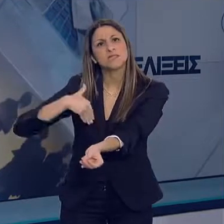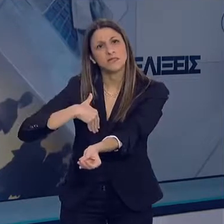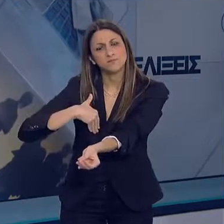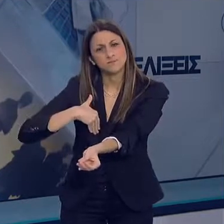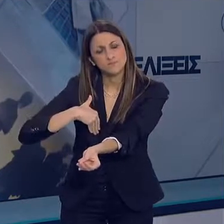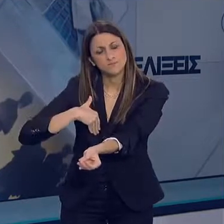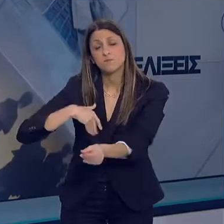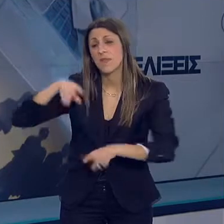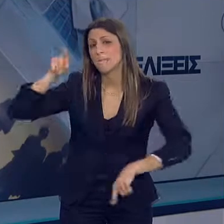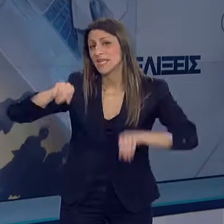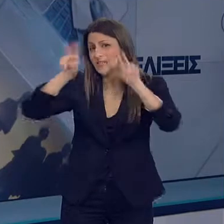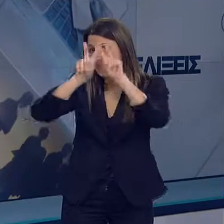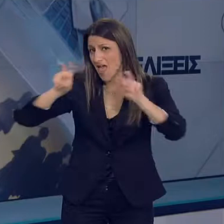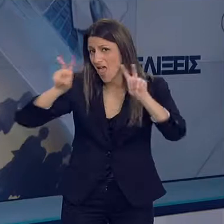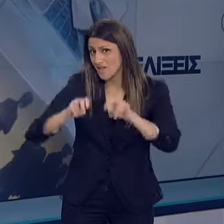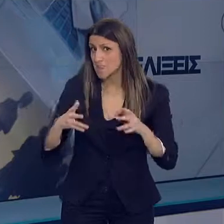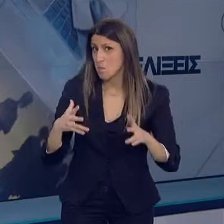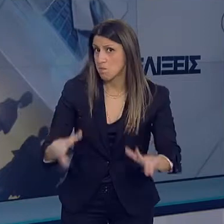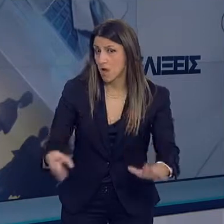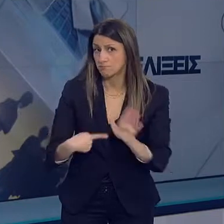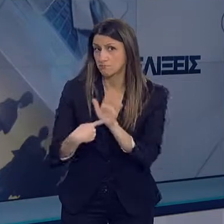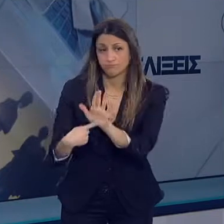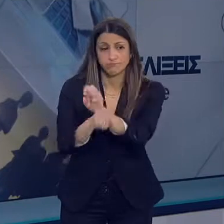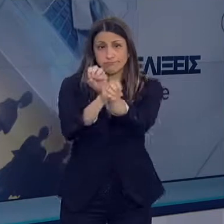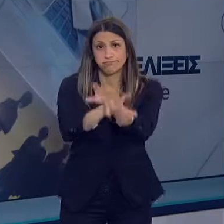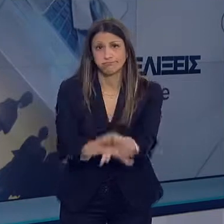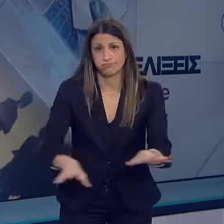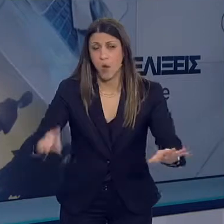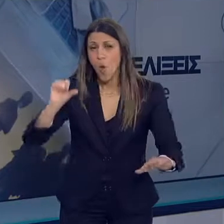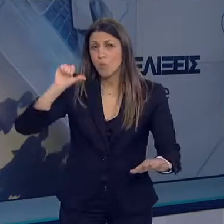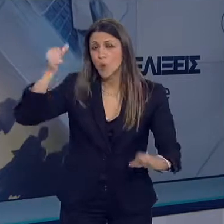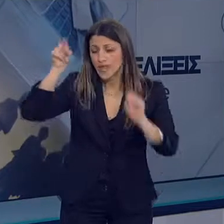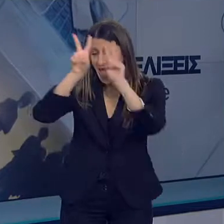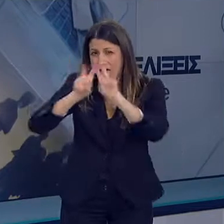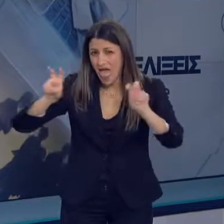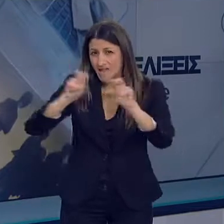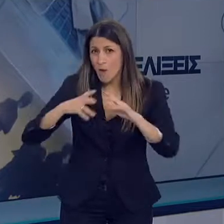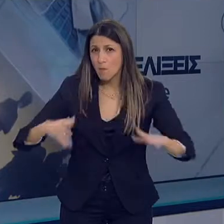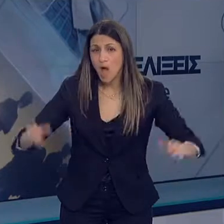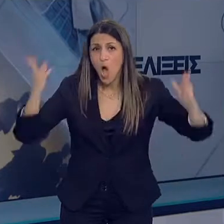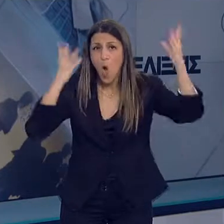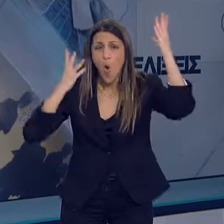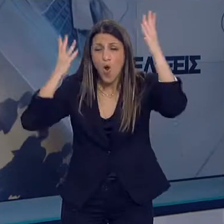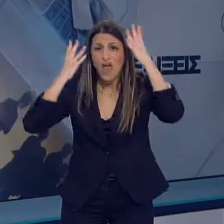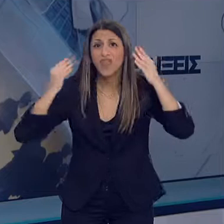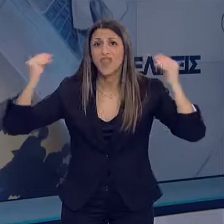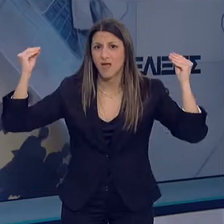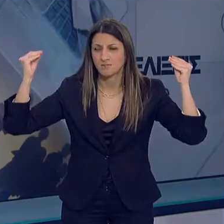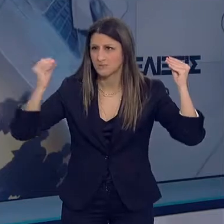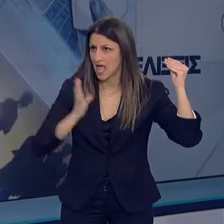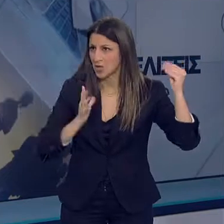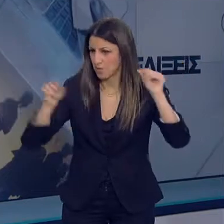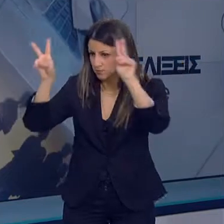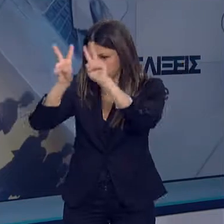Ήδη θα είδατε δημοσιεύματα από κάποιες μελέτες. Η πρώτη μελέτη διεξήχθη σε Ολλανδικό πληθυσμό, όπου ανεβρέθη πως